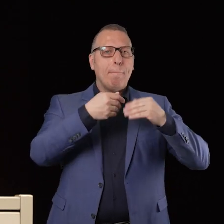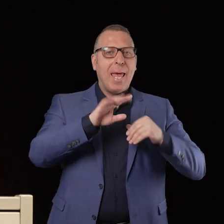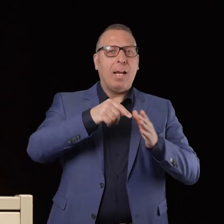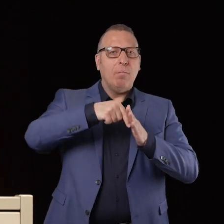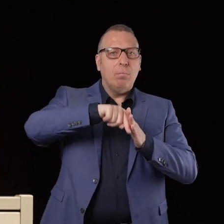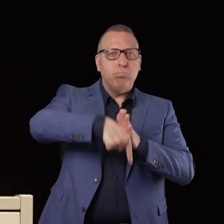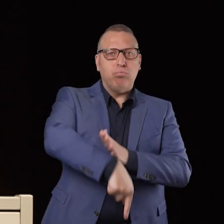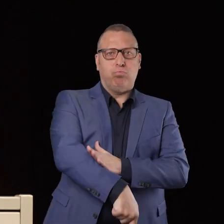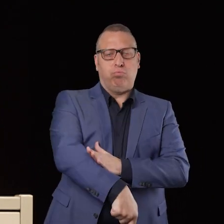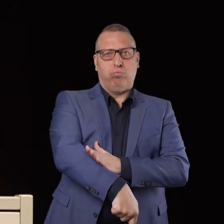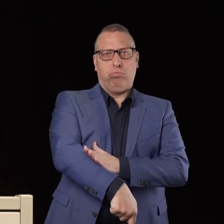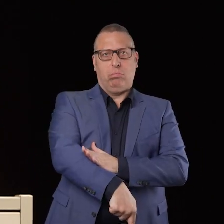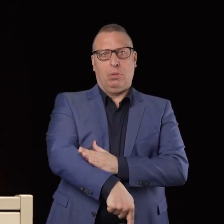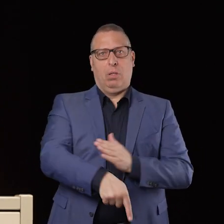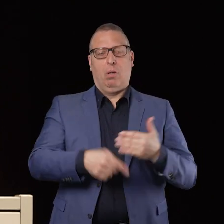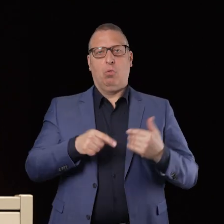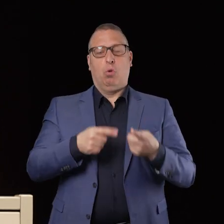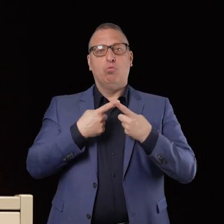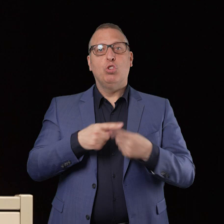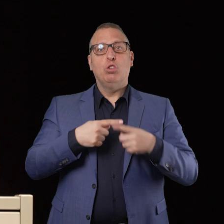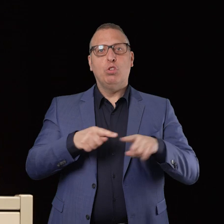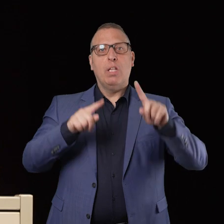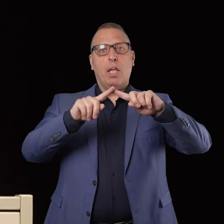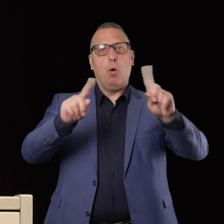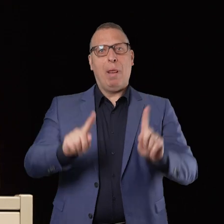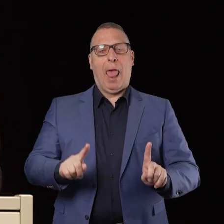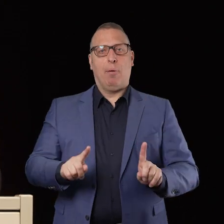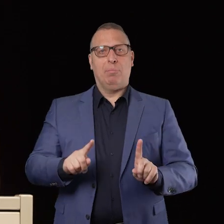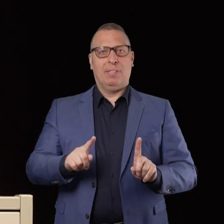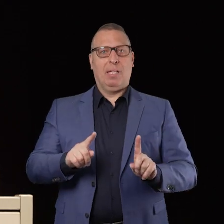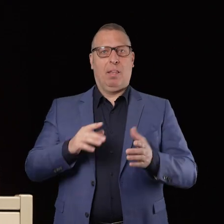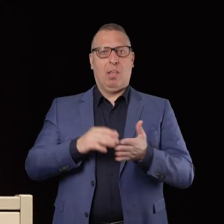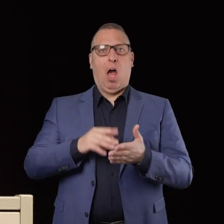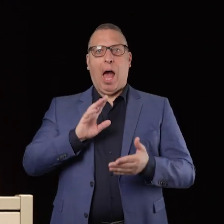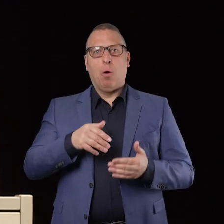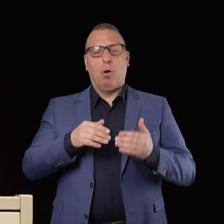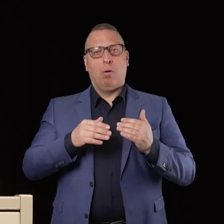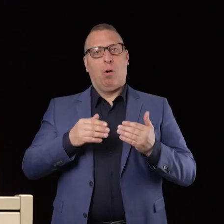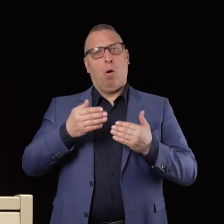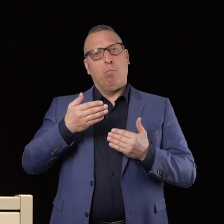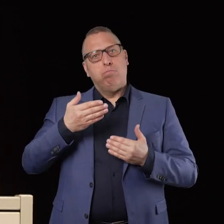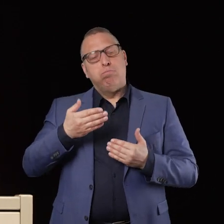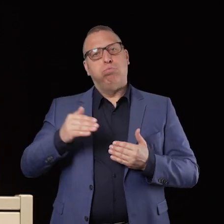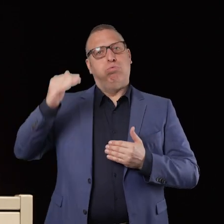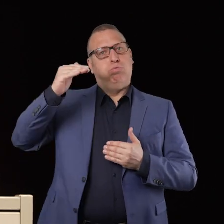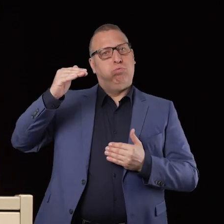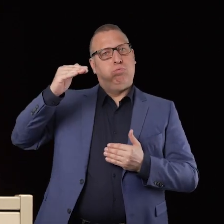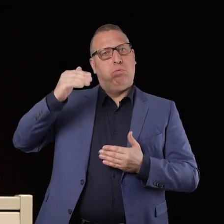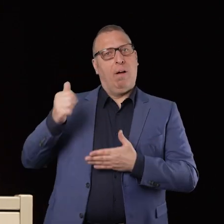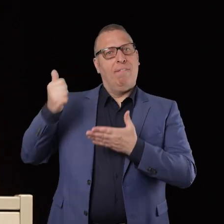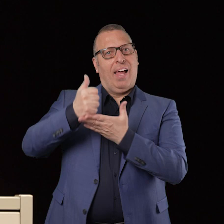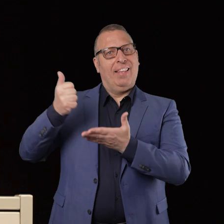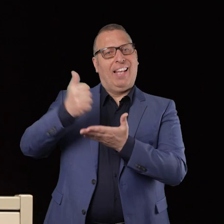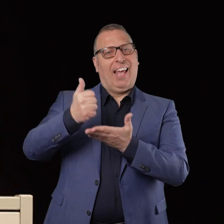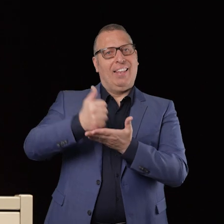zu vertiefen. Dass an den verschiedenen Jubiläumsanlässen jeweils auch hochrangige